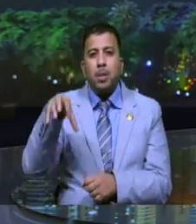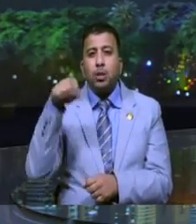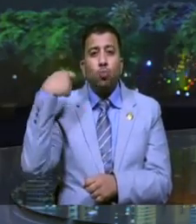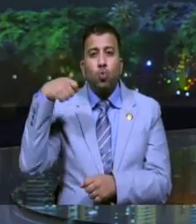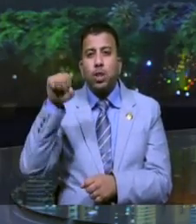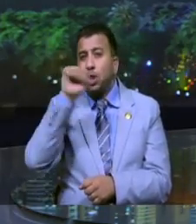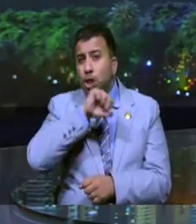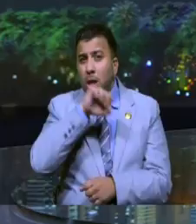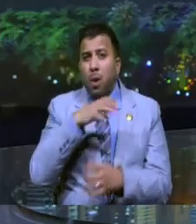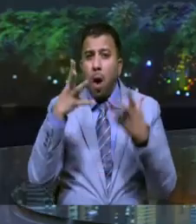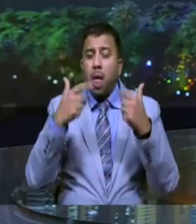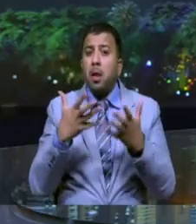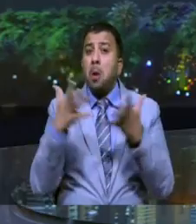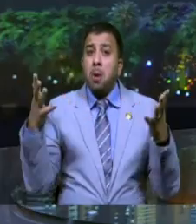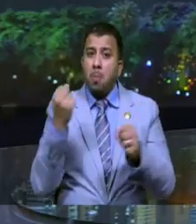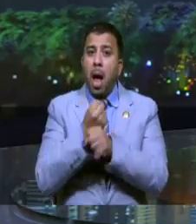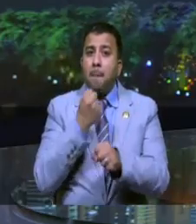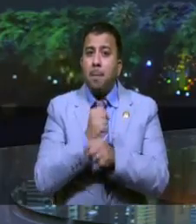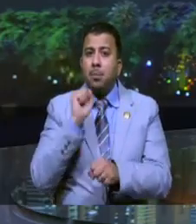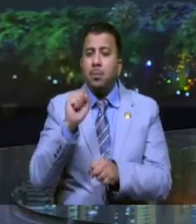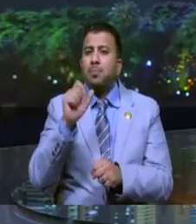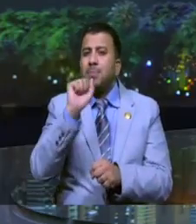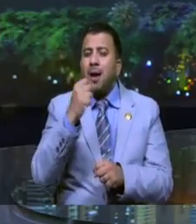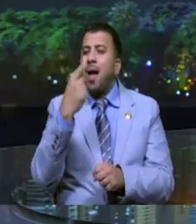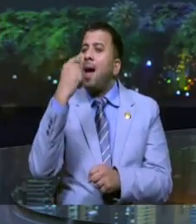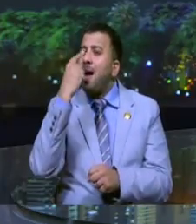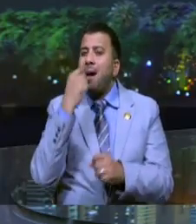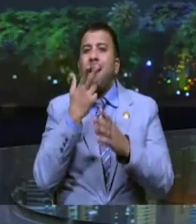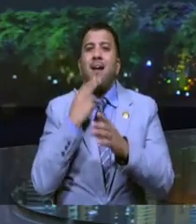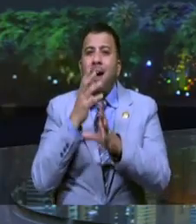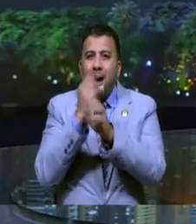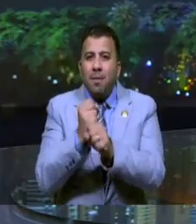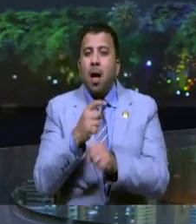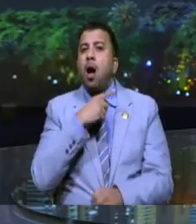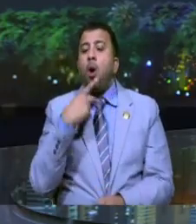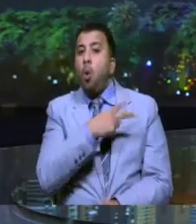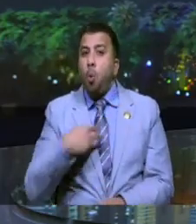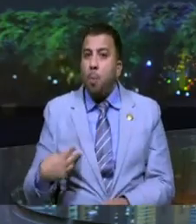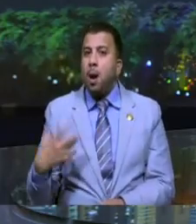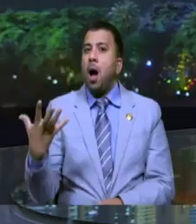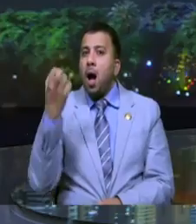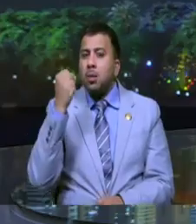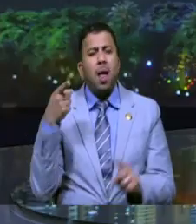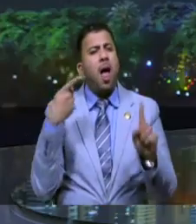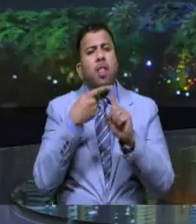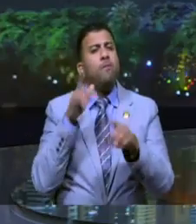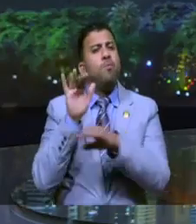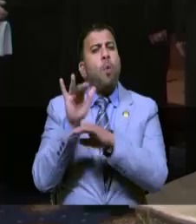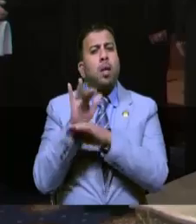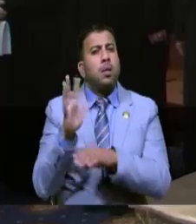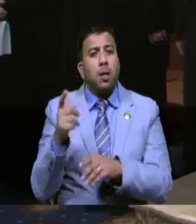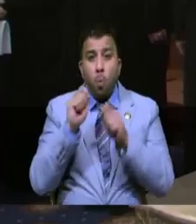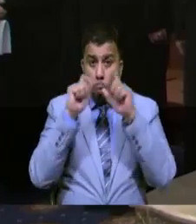الطبية وعدد كبير من العاملين بمجال اللقاحات في القطاعين العام والخاص. وتهدف ندوة إلى